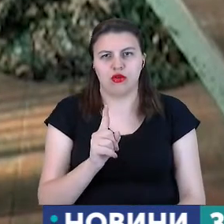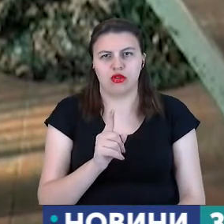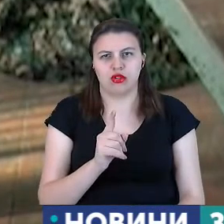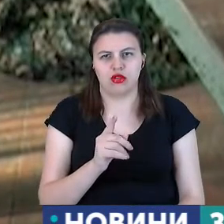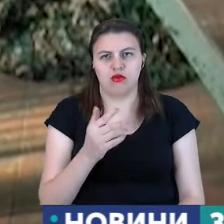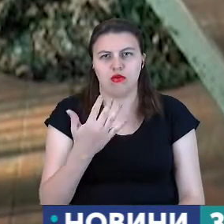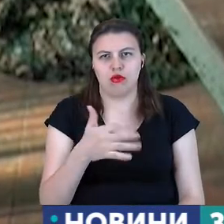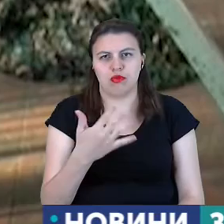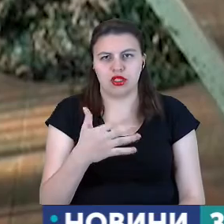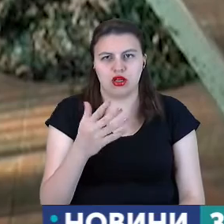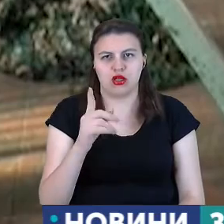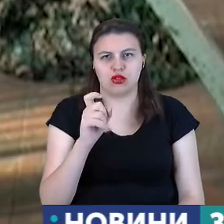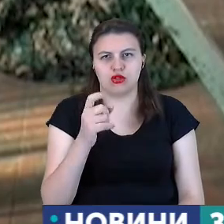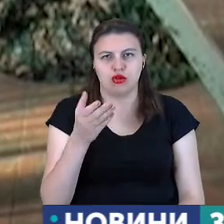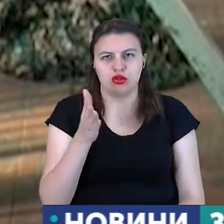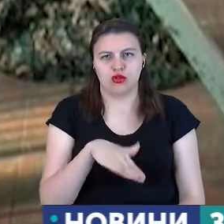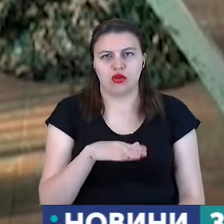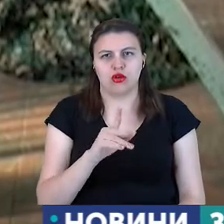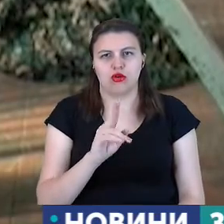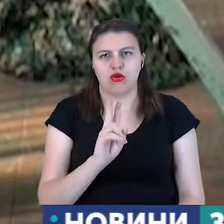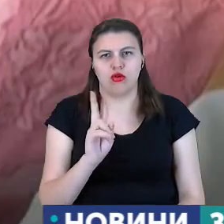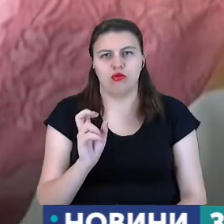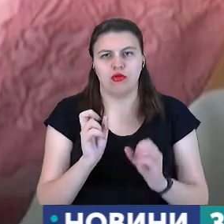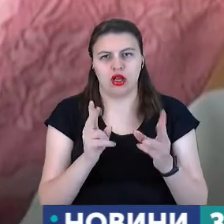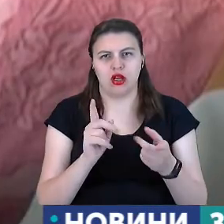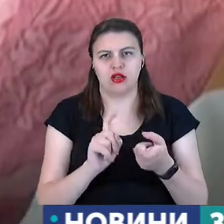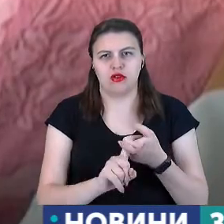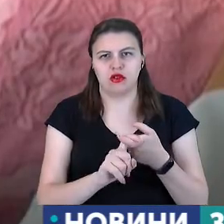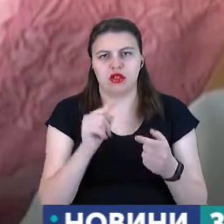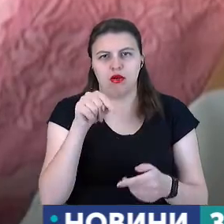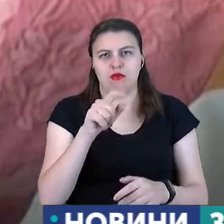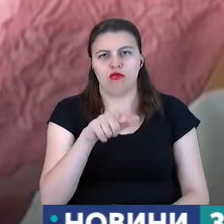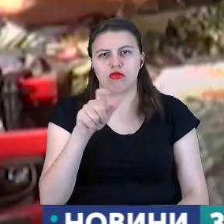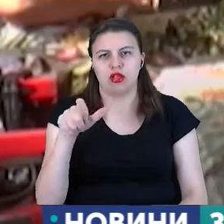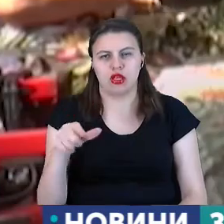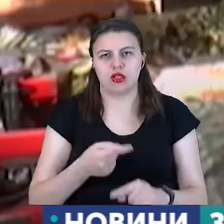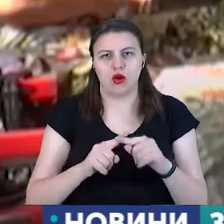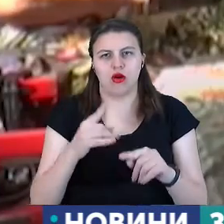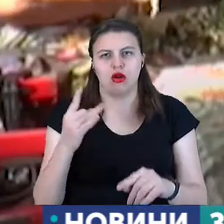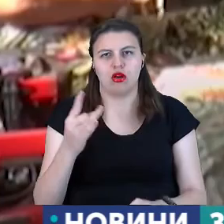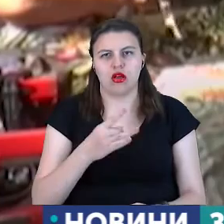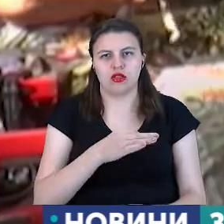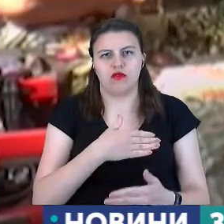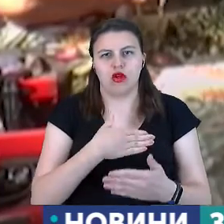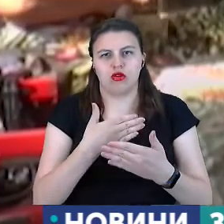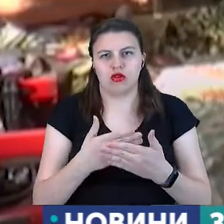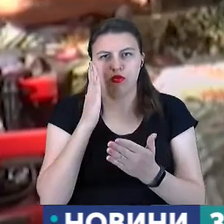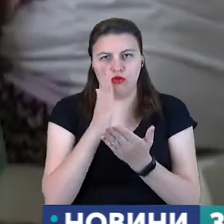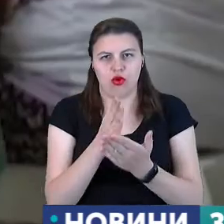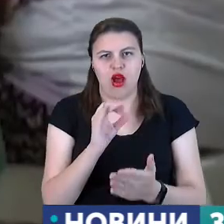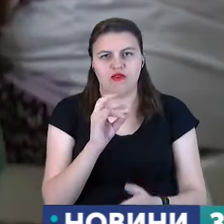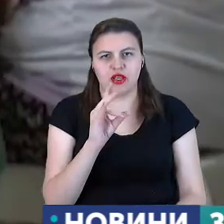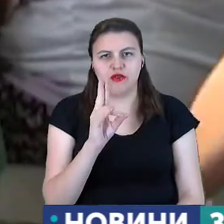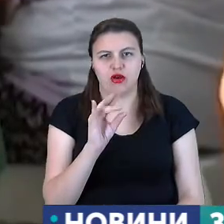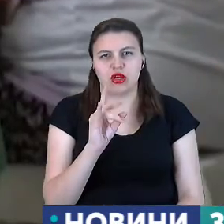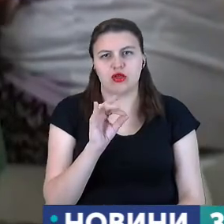100 штук, кому там, як в залежності, скільки там людей. Цього разу волонтери попрямують в Авдіївку та Красногорівку.